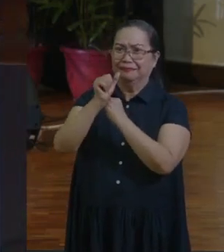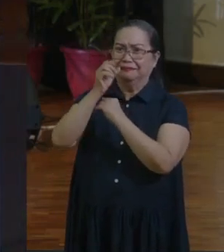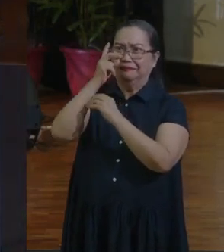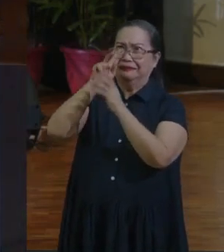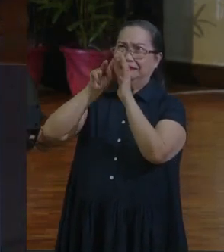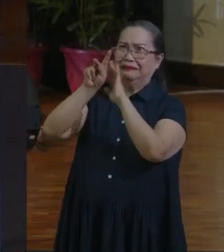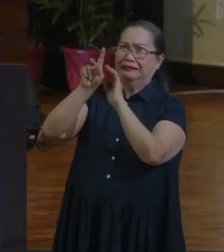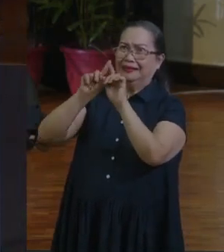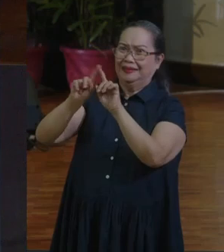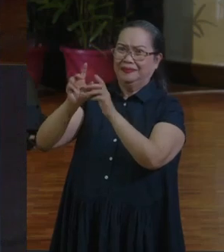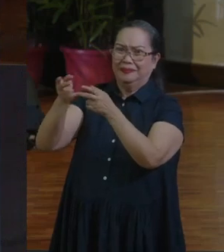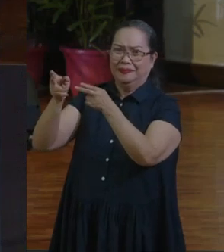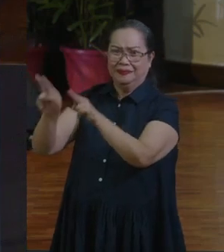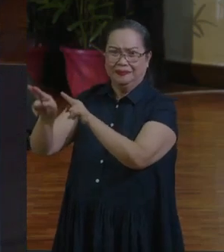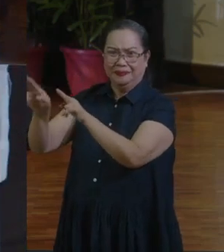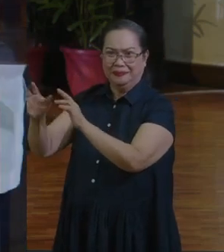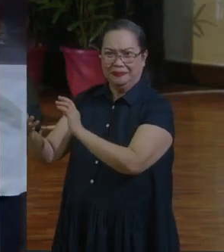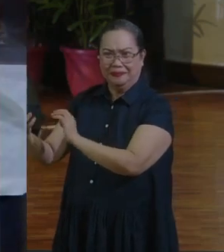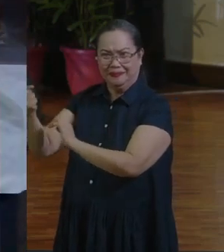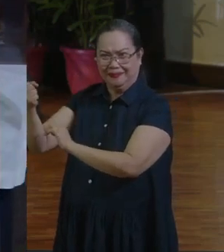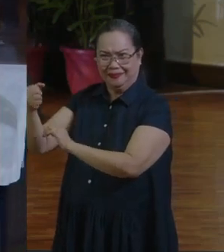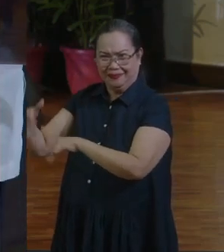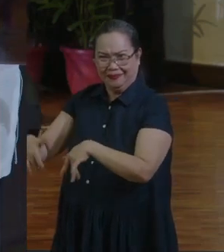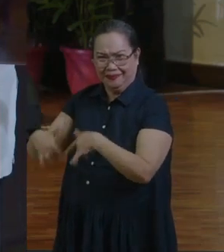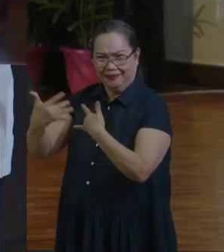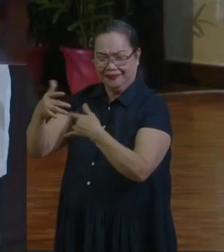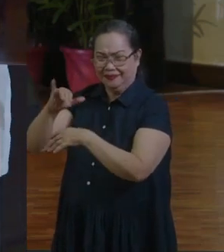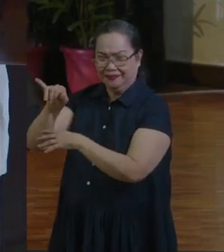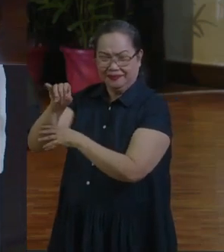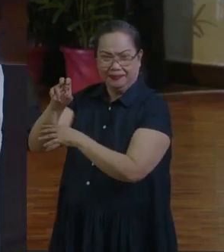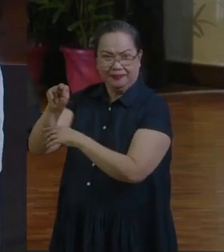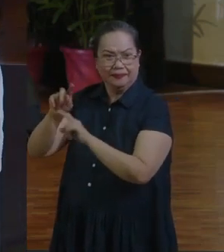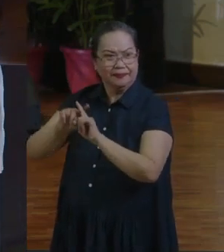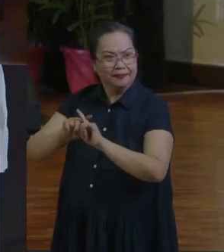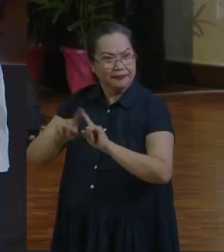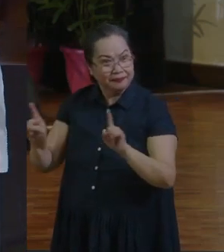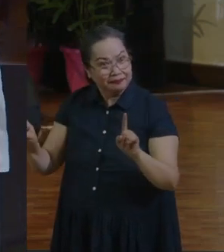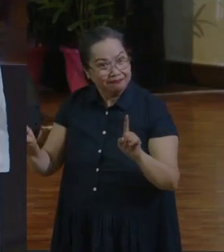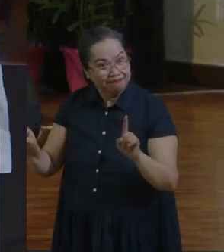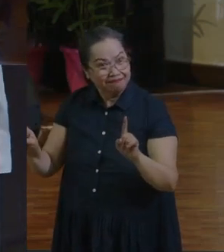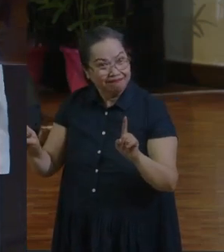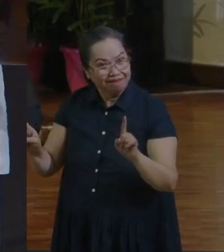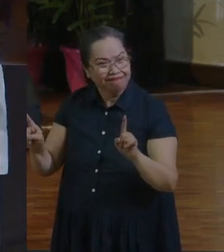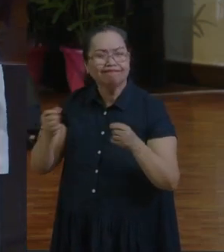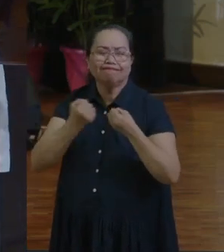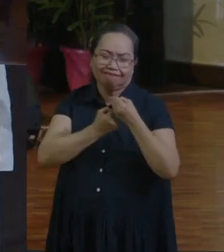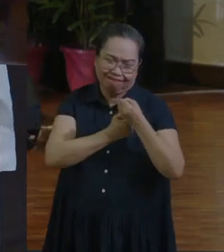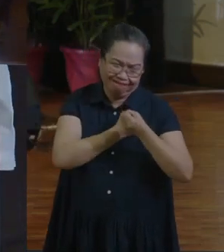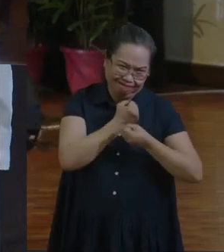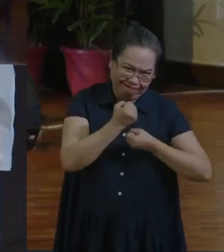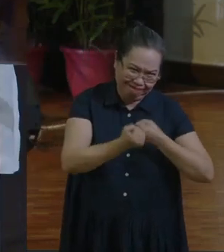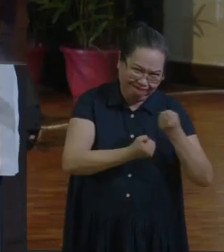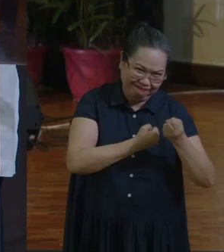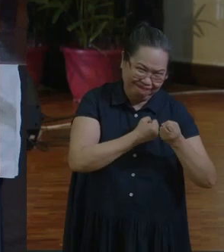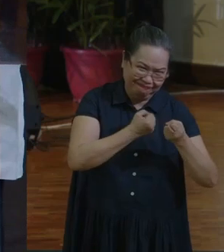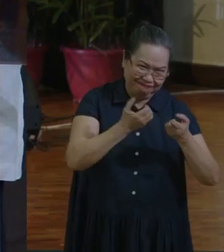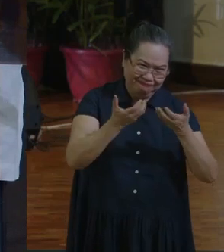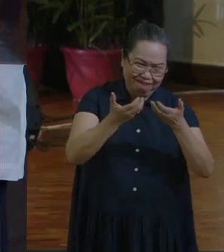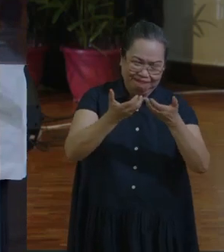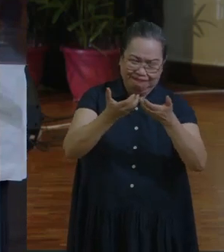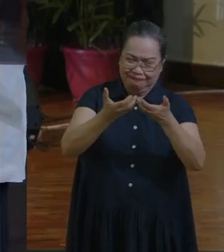na nagkatotoo sa kanyang sariling buhay, ngunit siya ay nagsakripisyo at